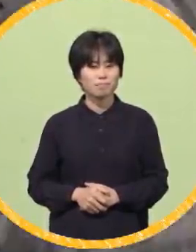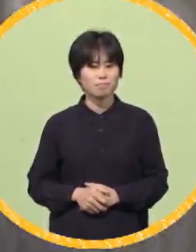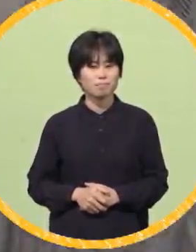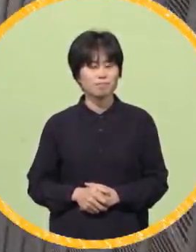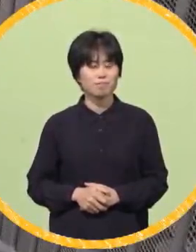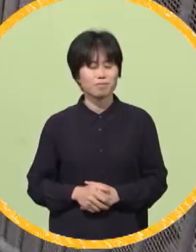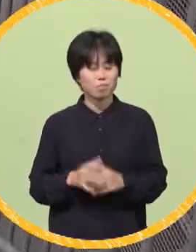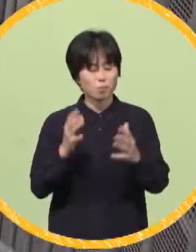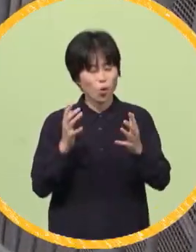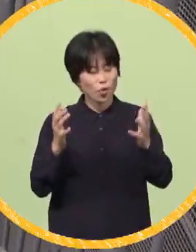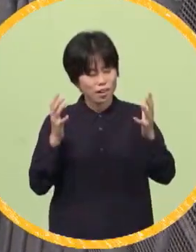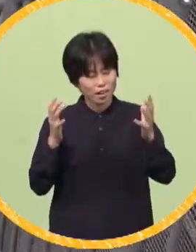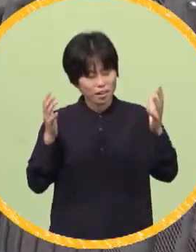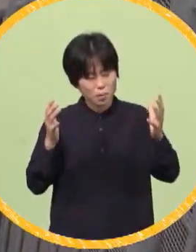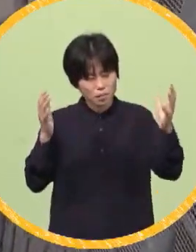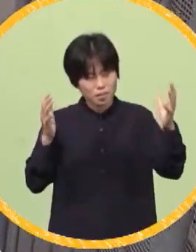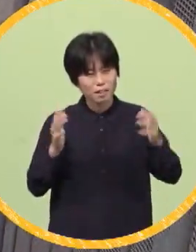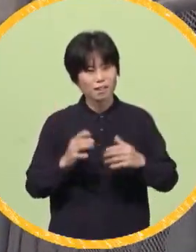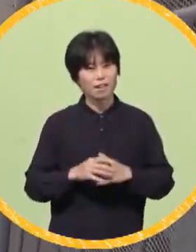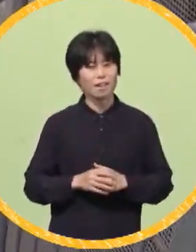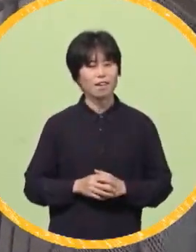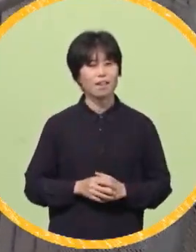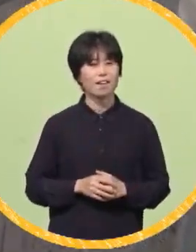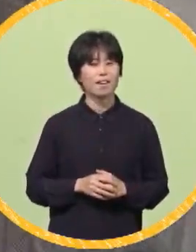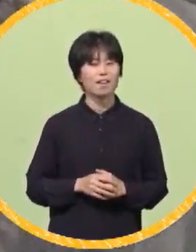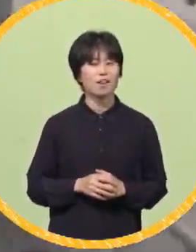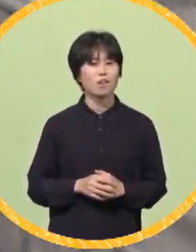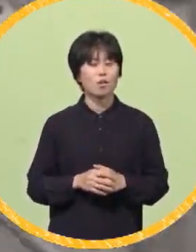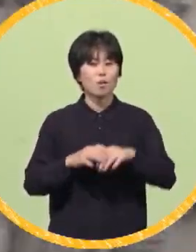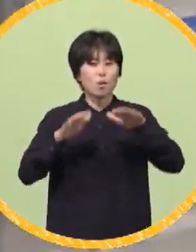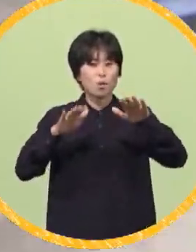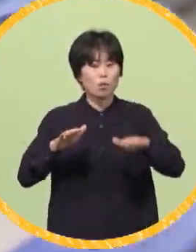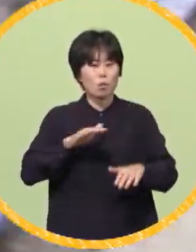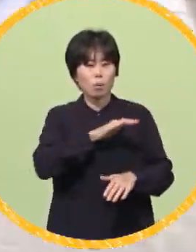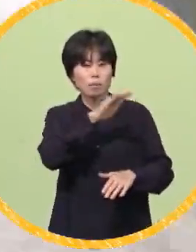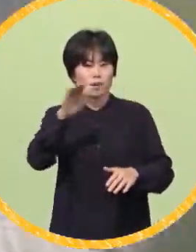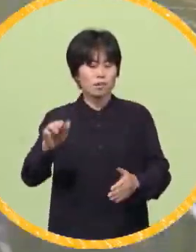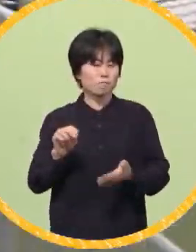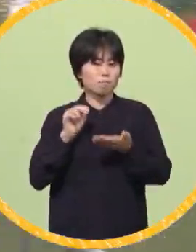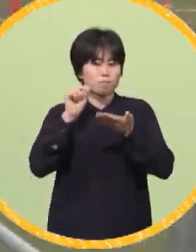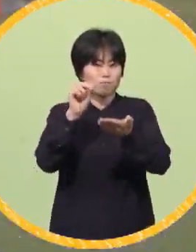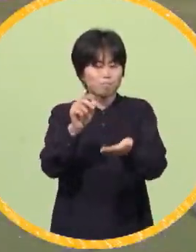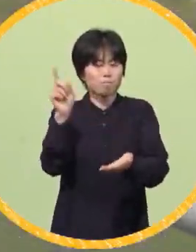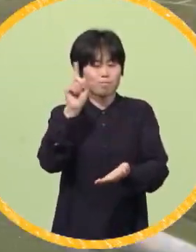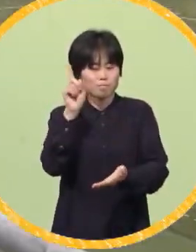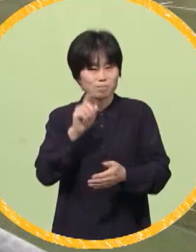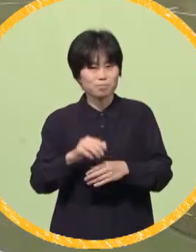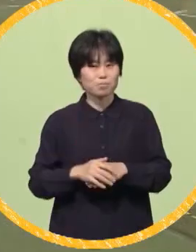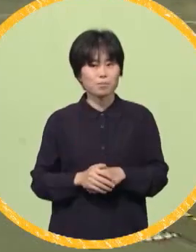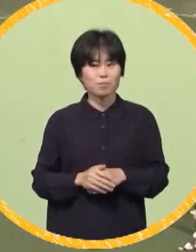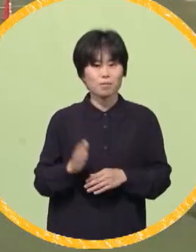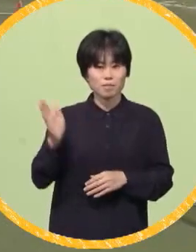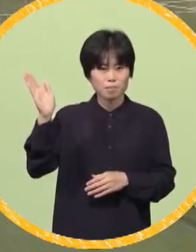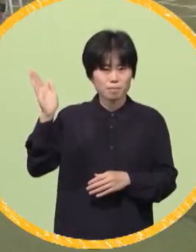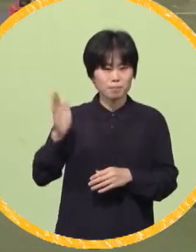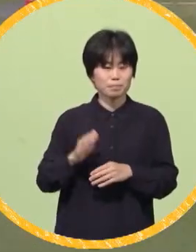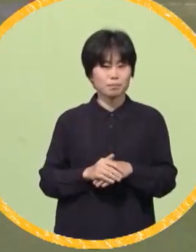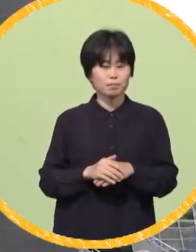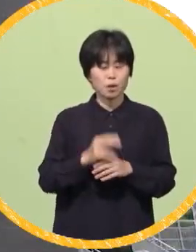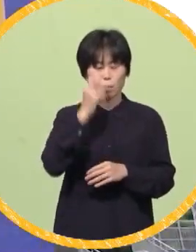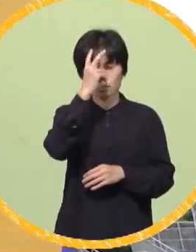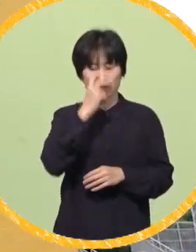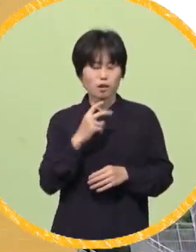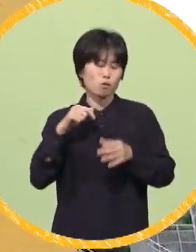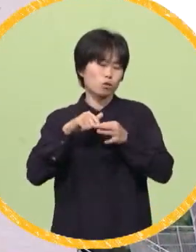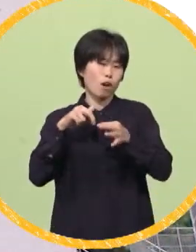いやいや、盛り上がってますね。さあさあさあ、今日皆さんにお伝えするのはこちら、ブライン